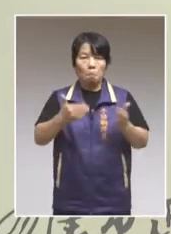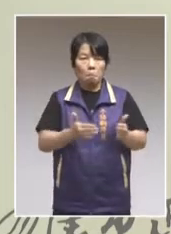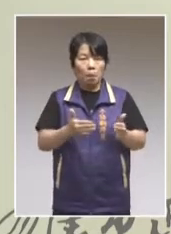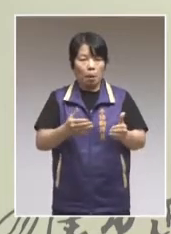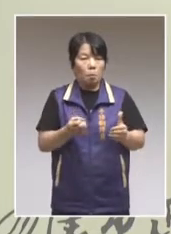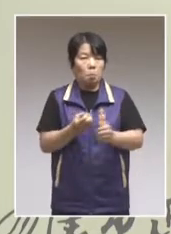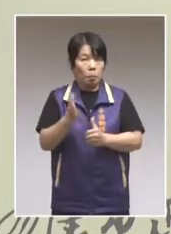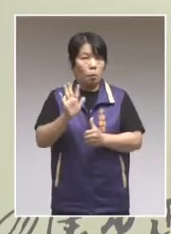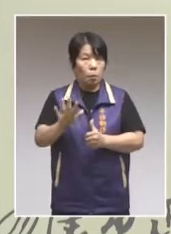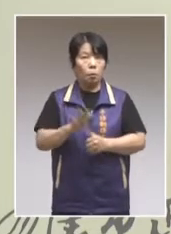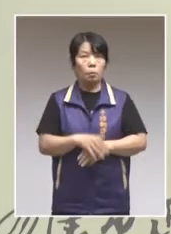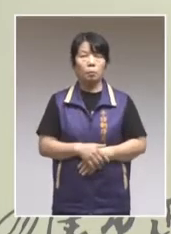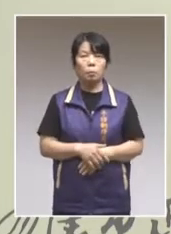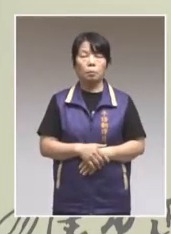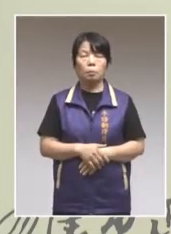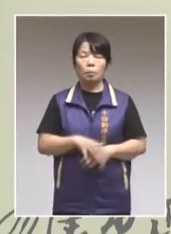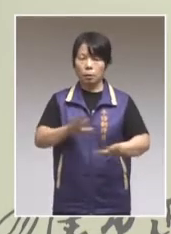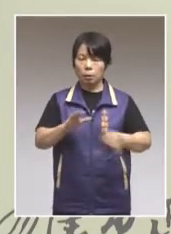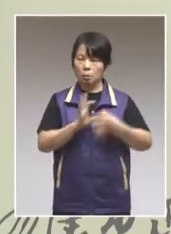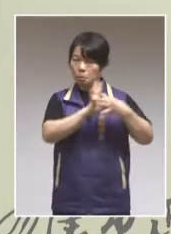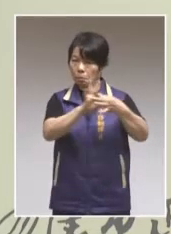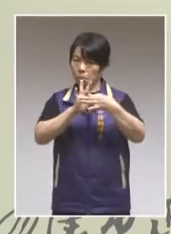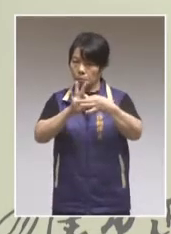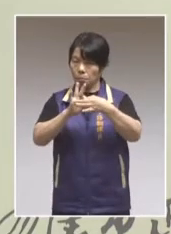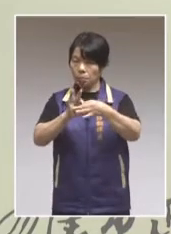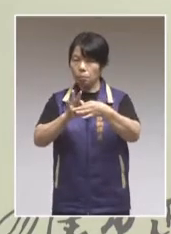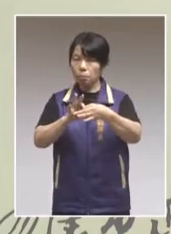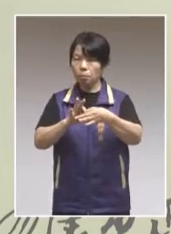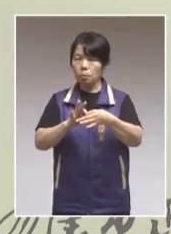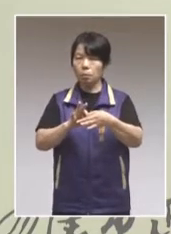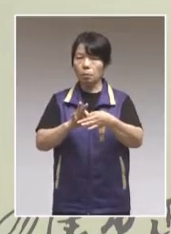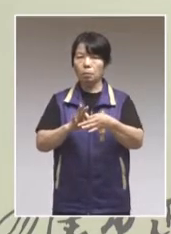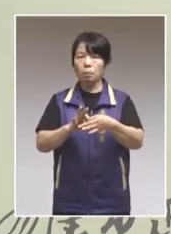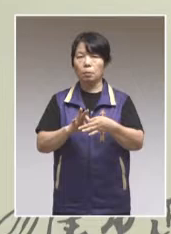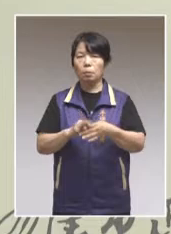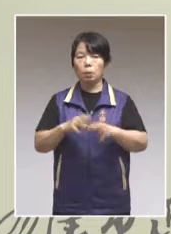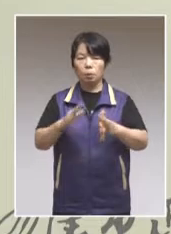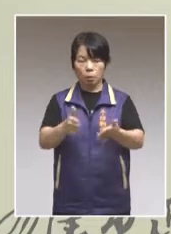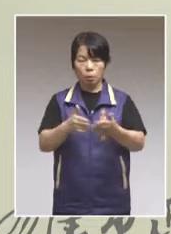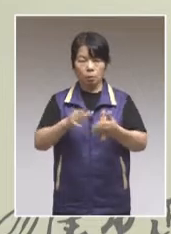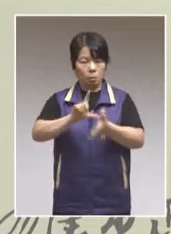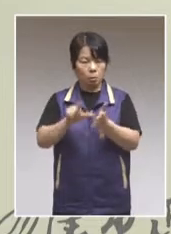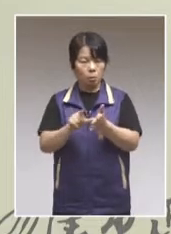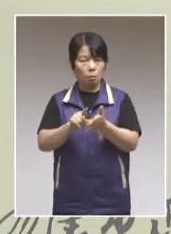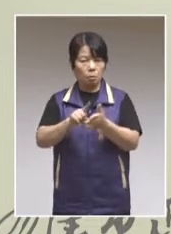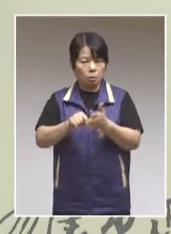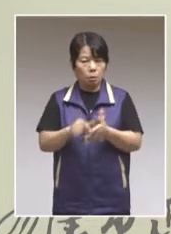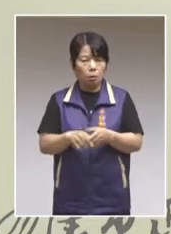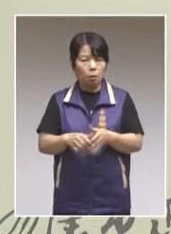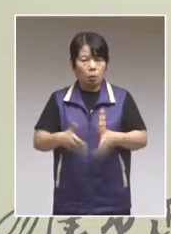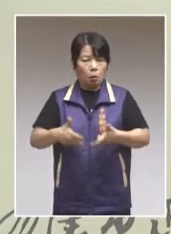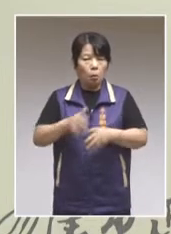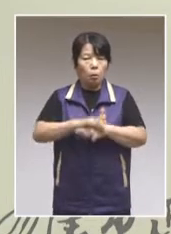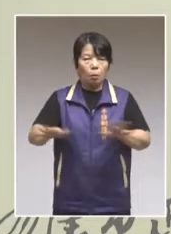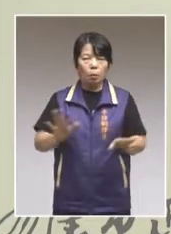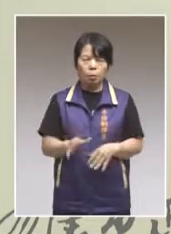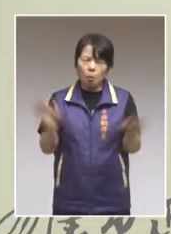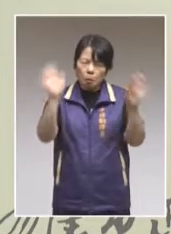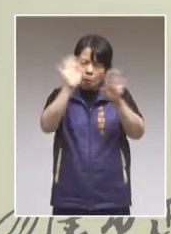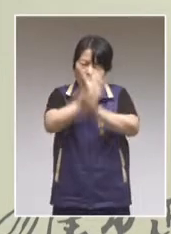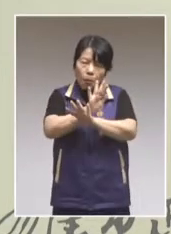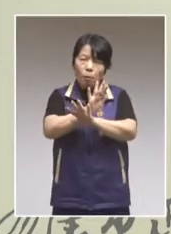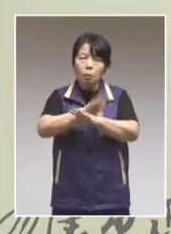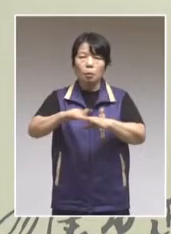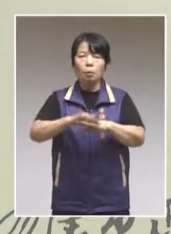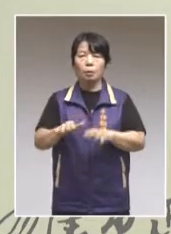况那这个联系上会比较这个在时间上会比较紧迫，有当时三天半暝你总